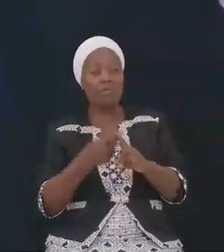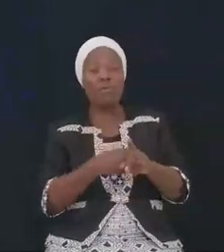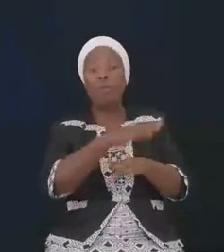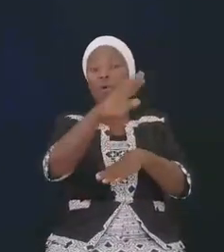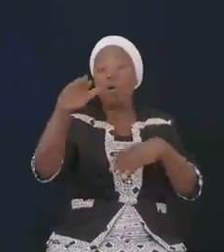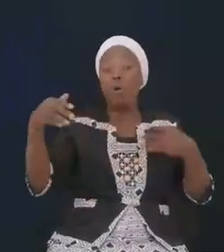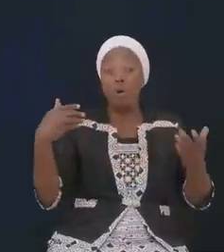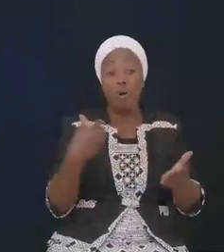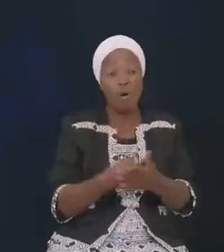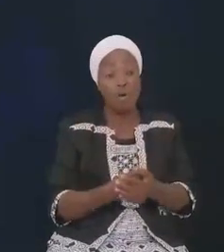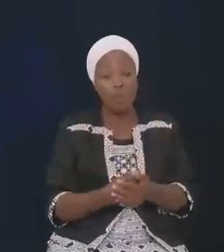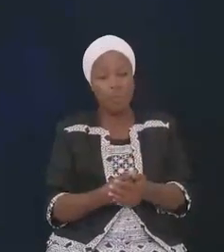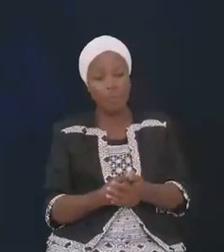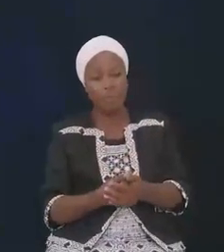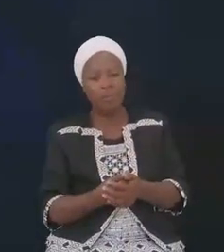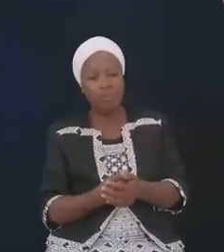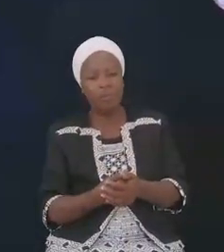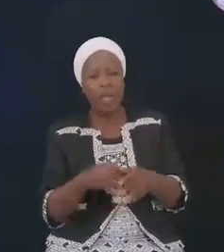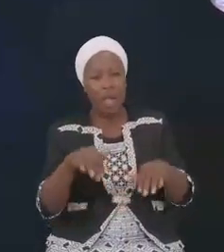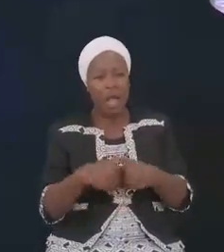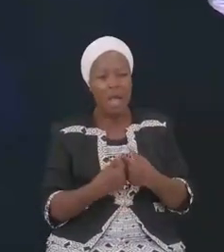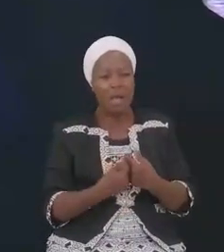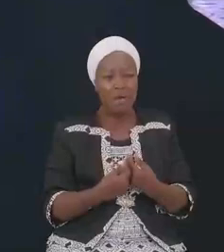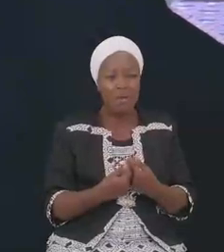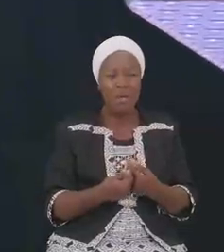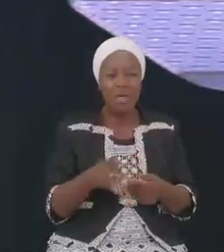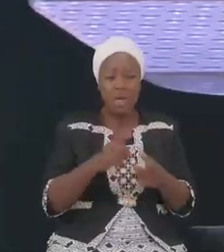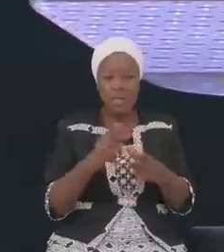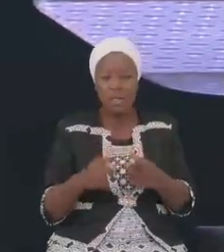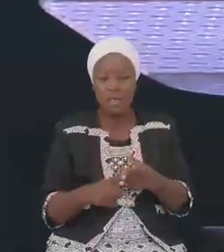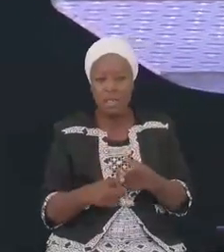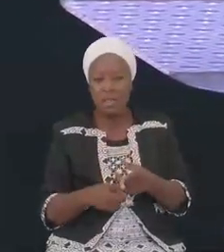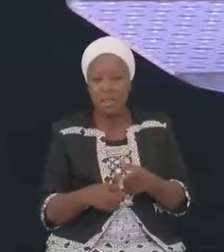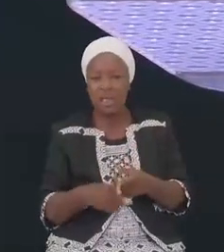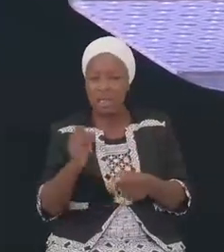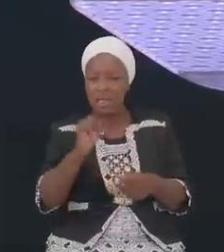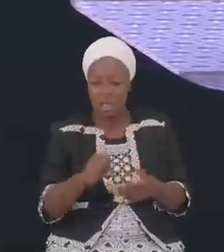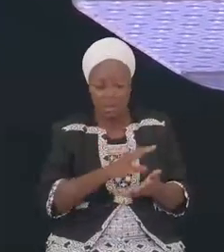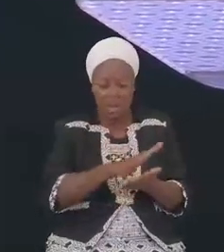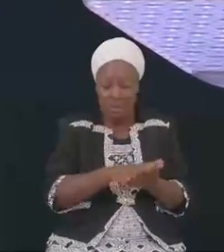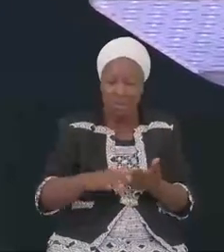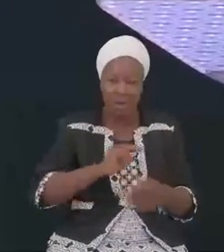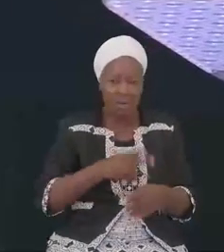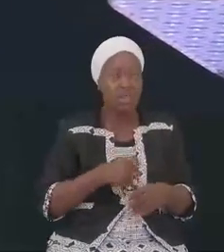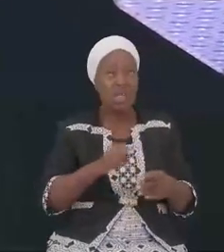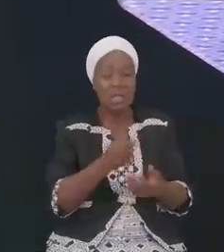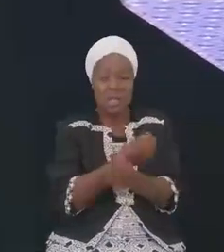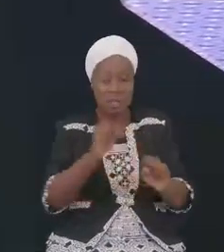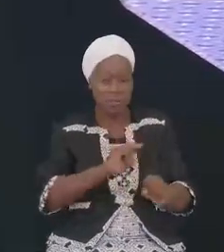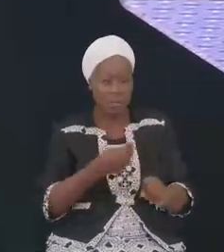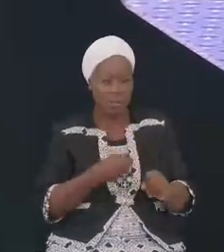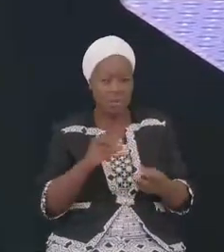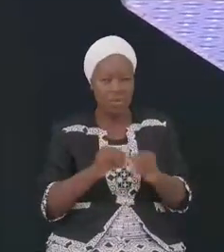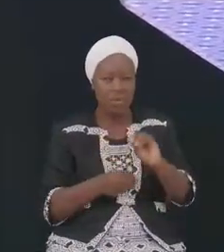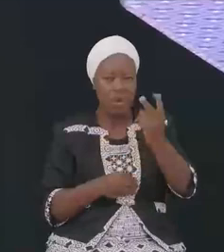un. Il peut nous purifier, nous sanctifier, deux. Il peut nous revêtir de puissance,